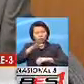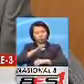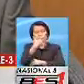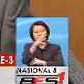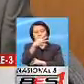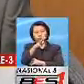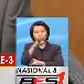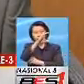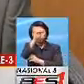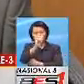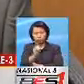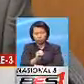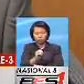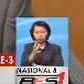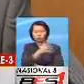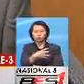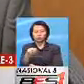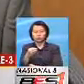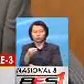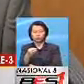15%, dan